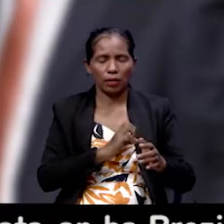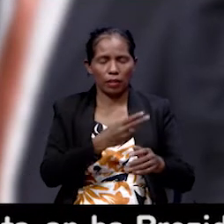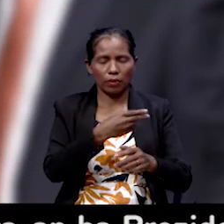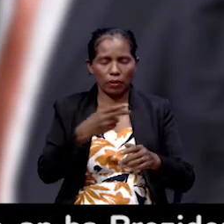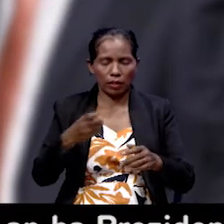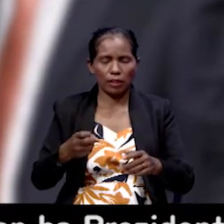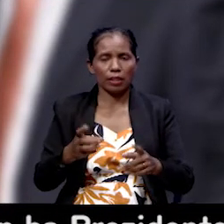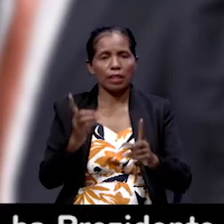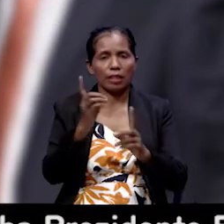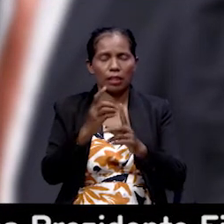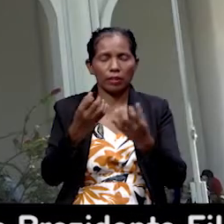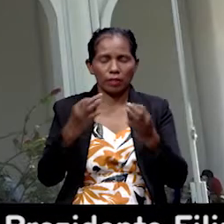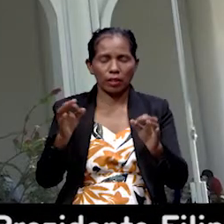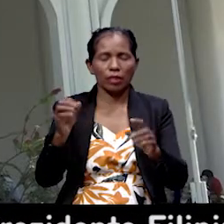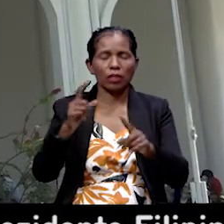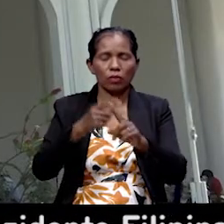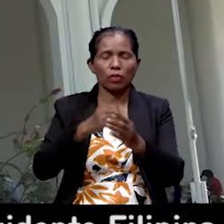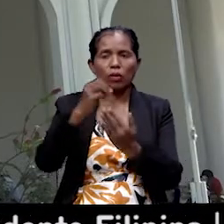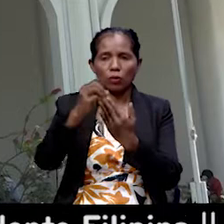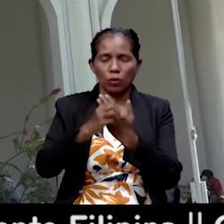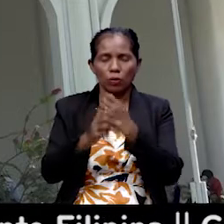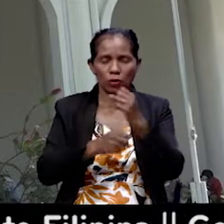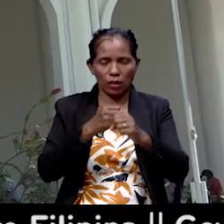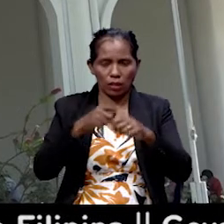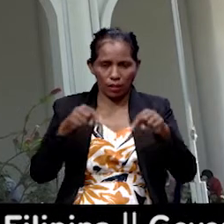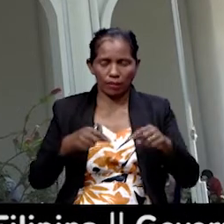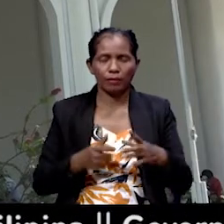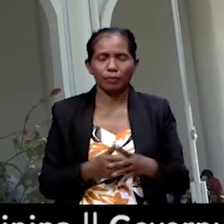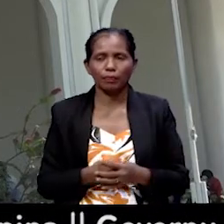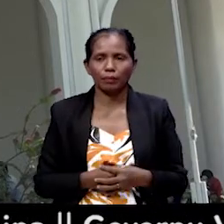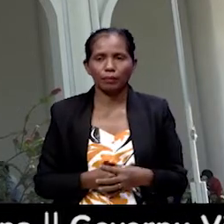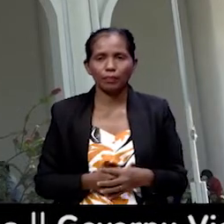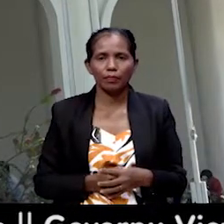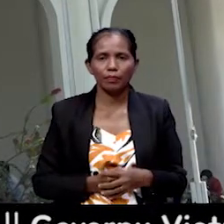se termina e início fulang outubro tinang ne. Fátima Pereira, Elo Gayo, GMN.